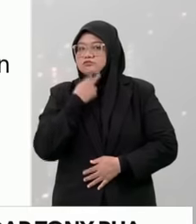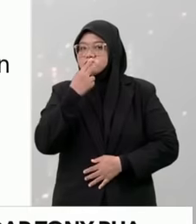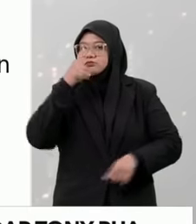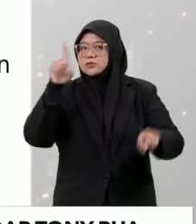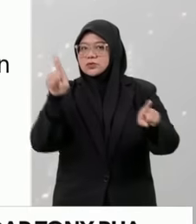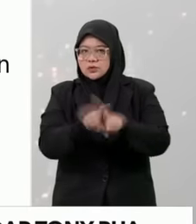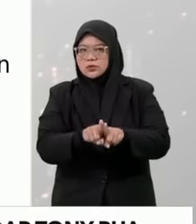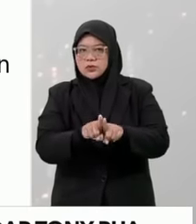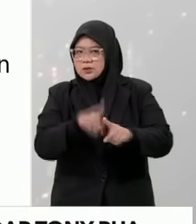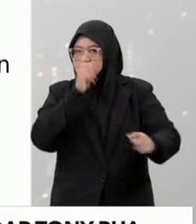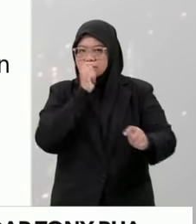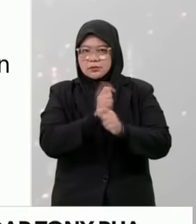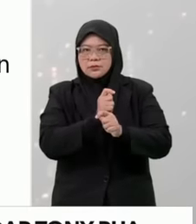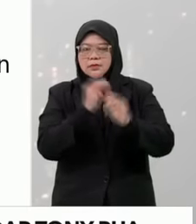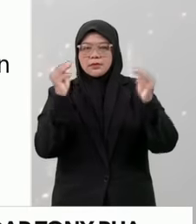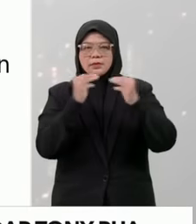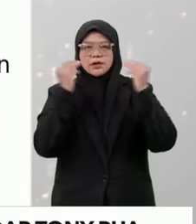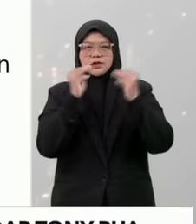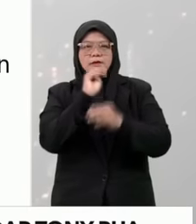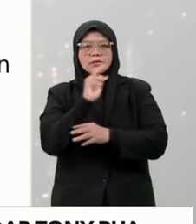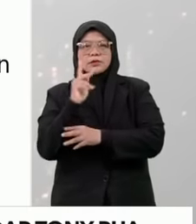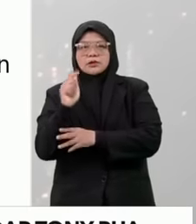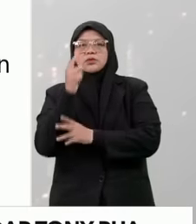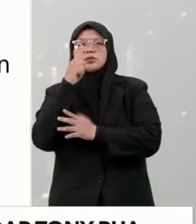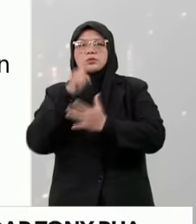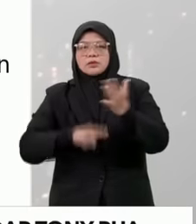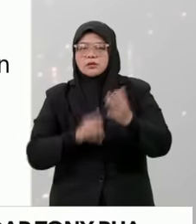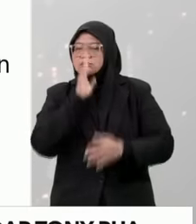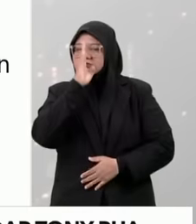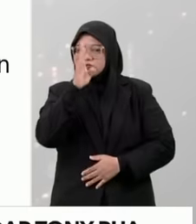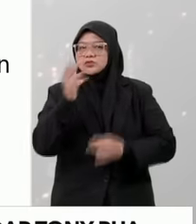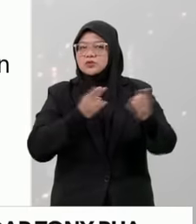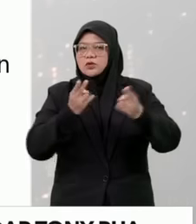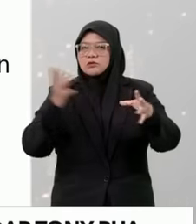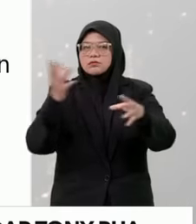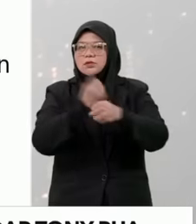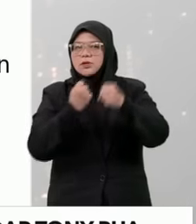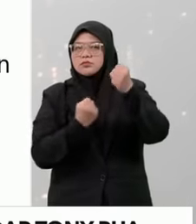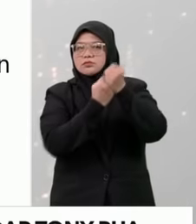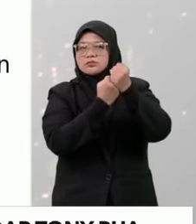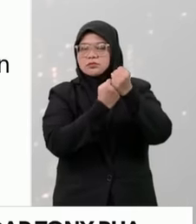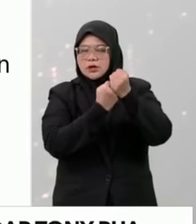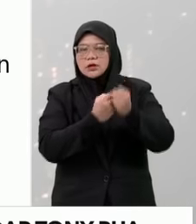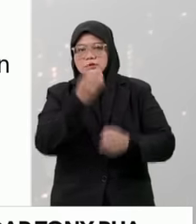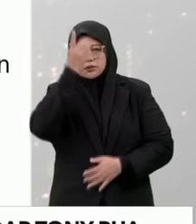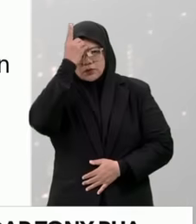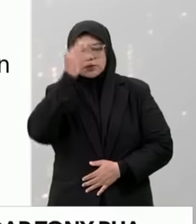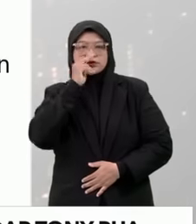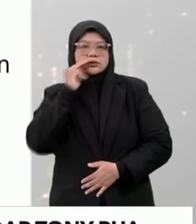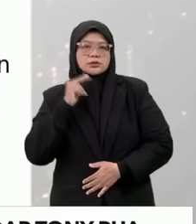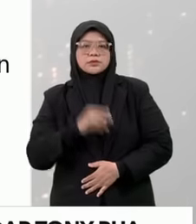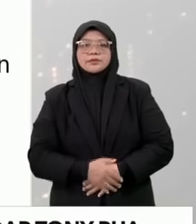bersetuju dengan Majlis kerja tertinggi umno untuk meneruskan usaha untuk mendapatkan pembelaan ke atas Datuk Seri Najib